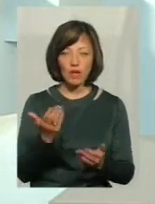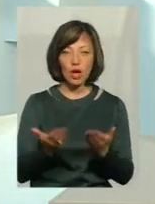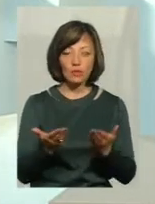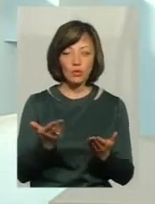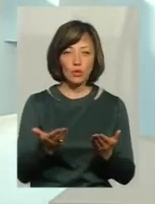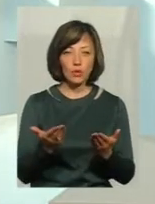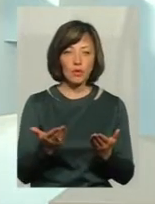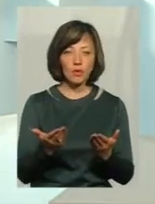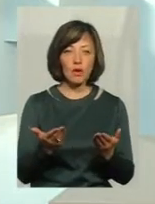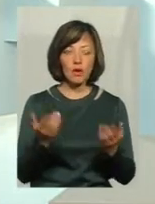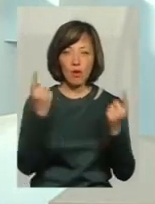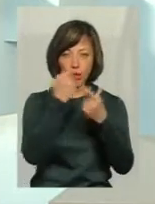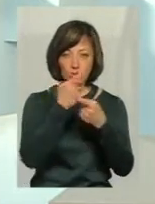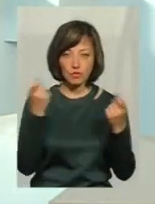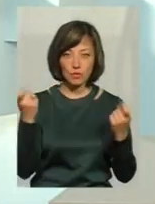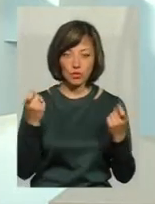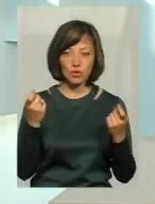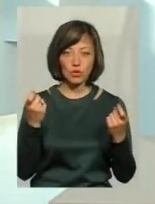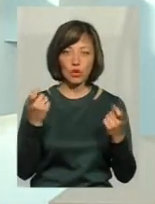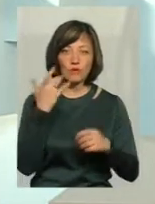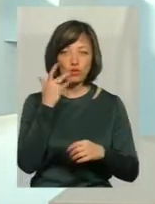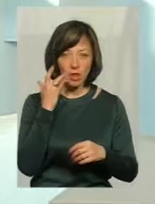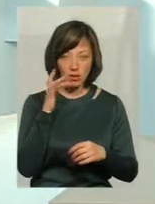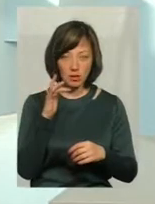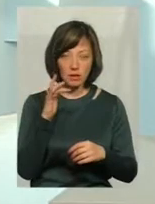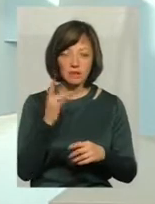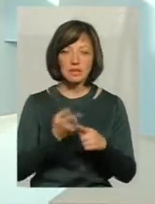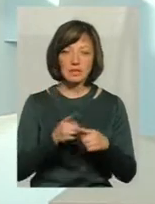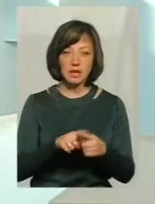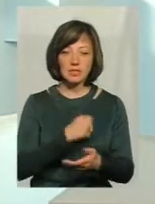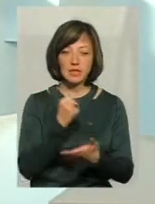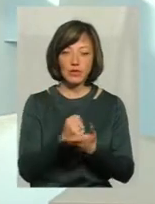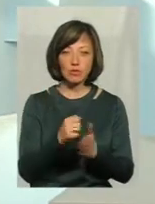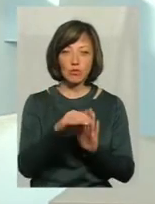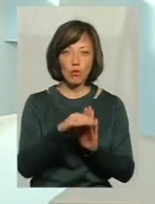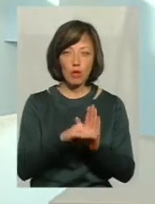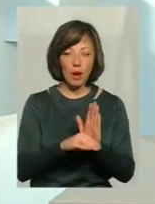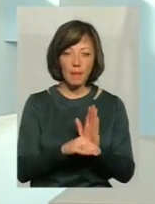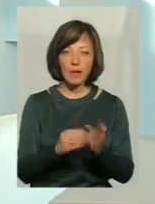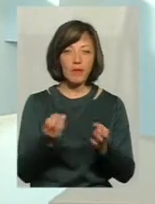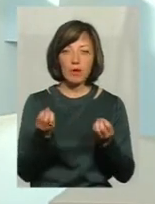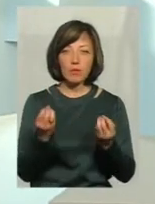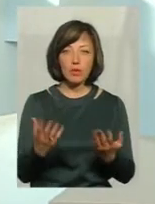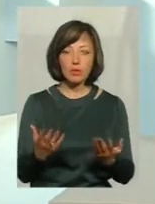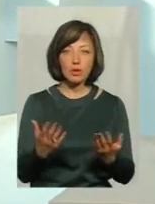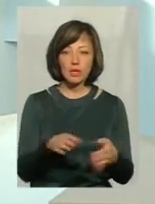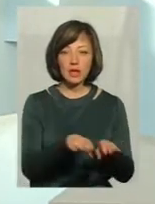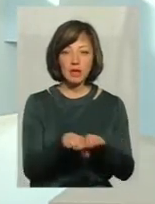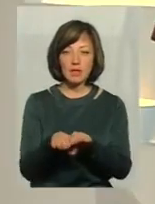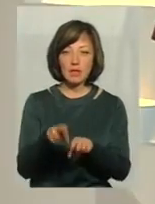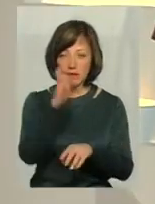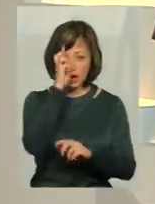це озвучено в Штатах, тобто це затверджено в програмах, причому не тільки на там рівні